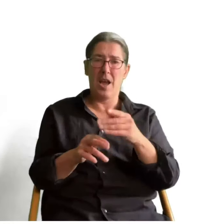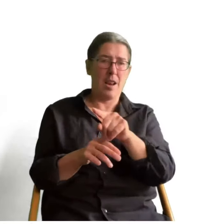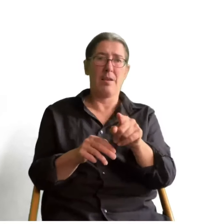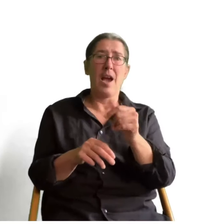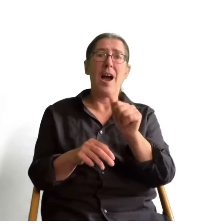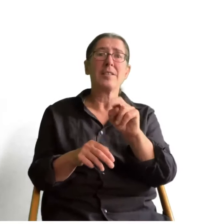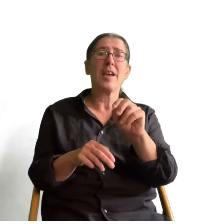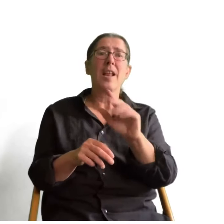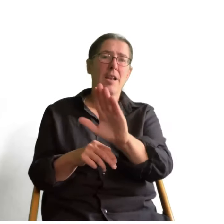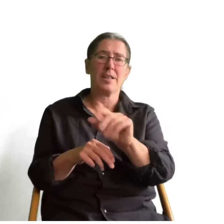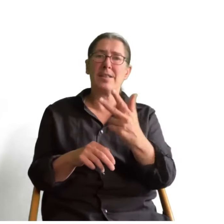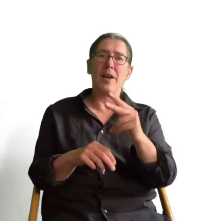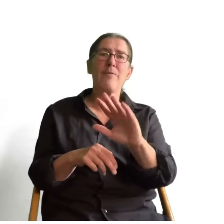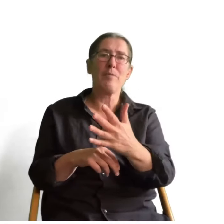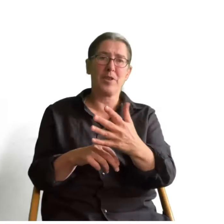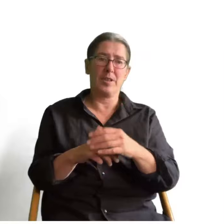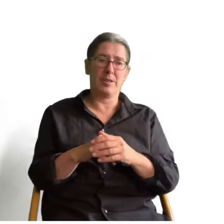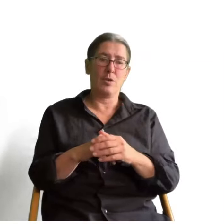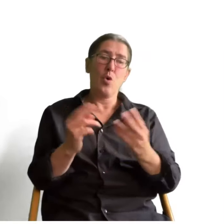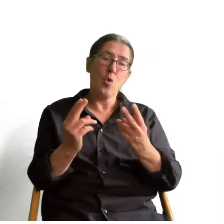Deinen Anteil von 3/5